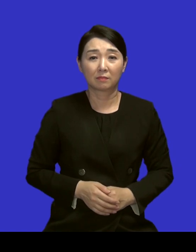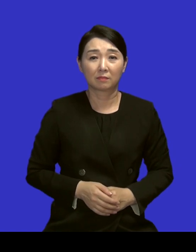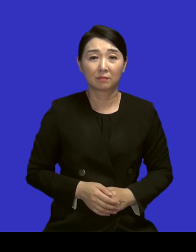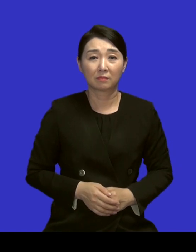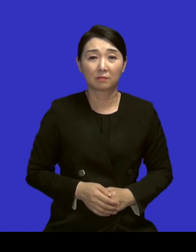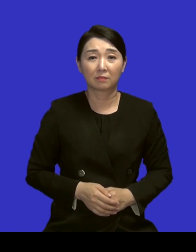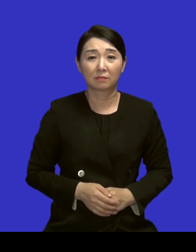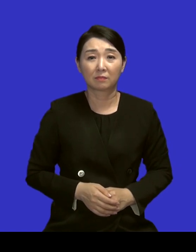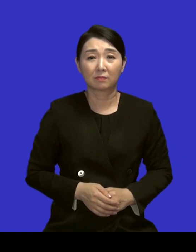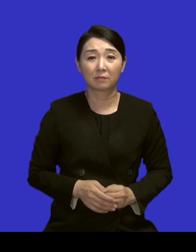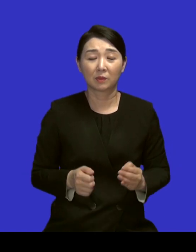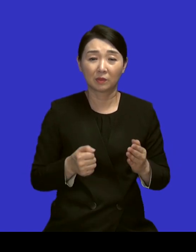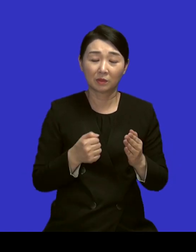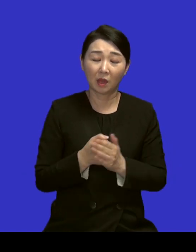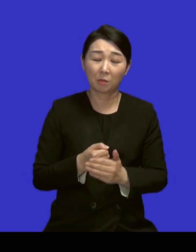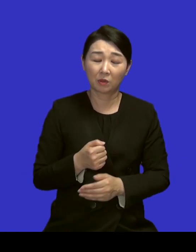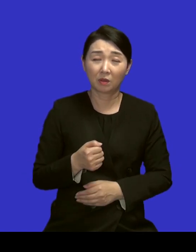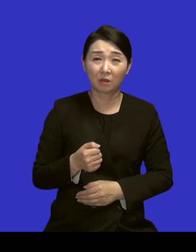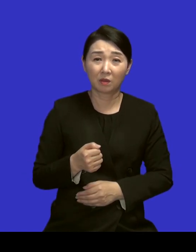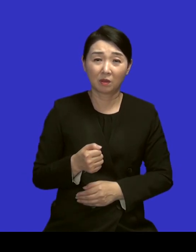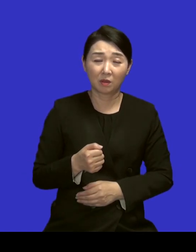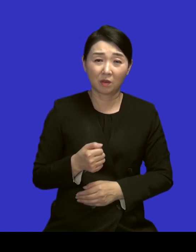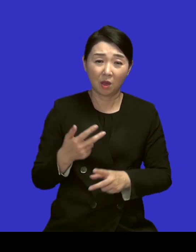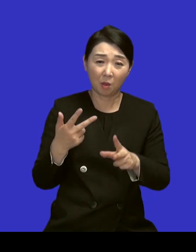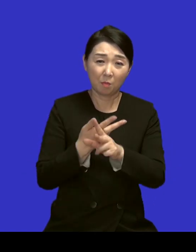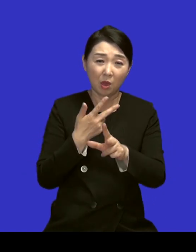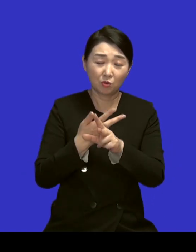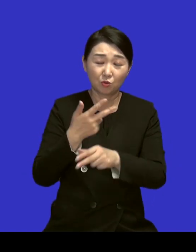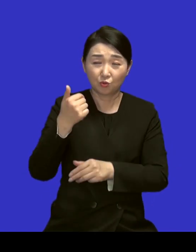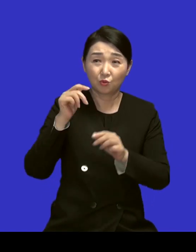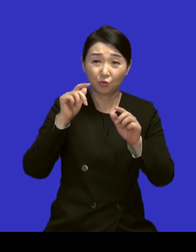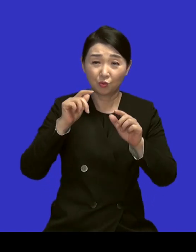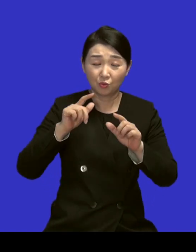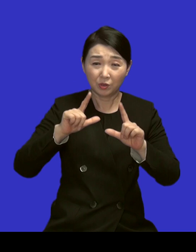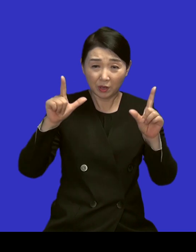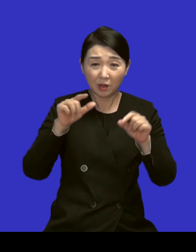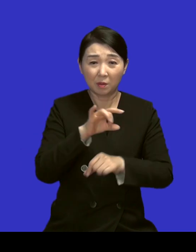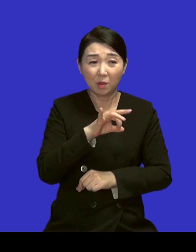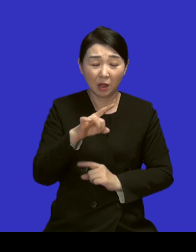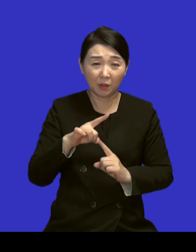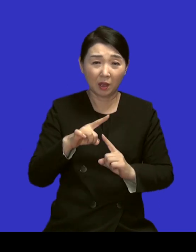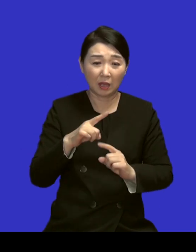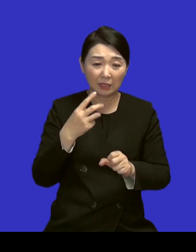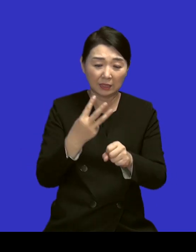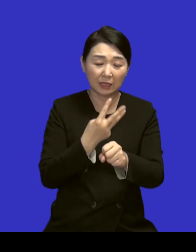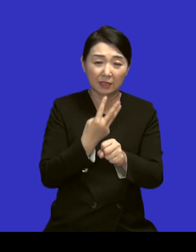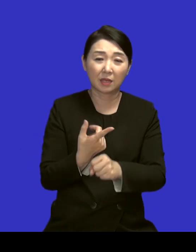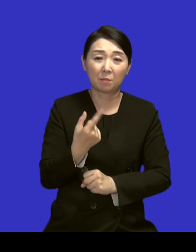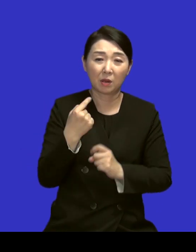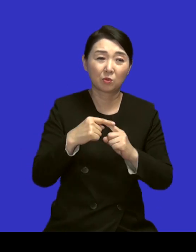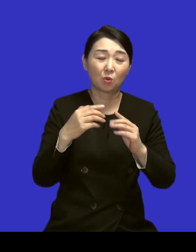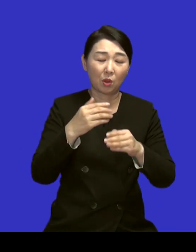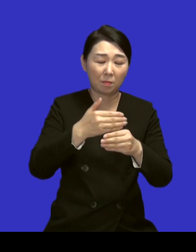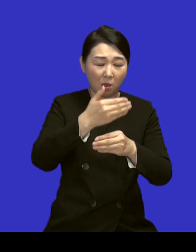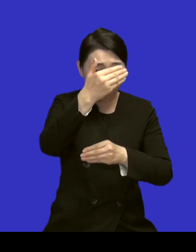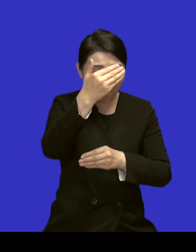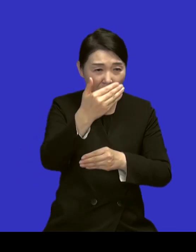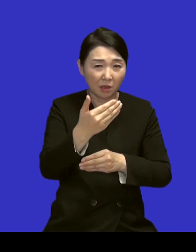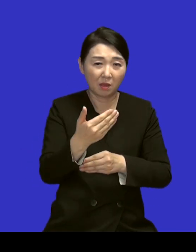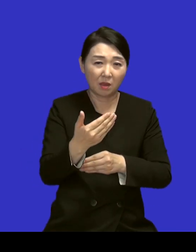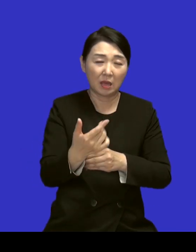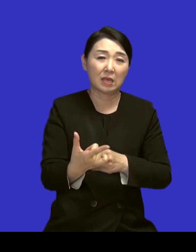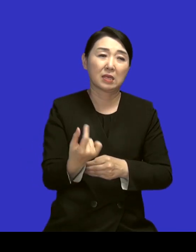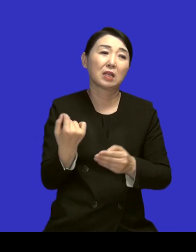그래서 매주 주일마다 3시간 일찍 교회 벽 앞에 매주 일찍